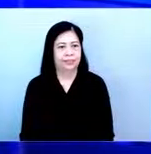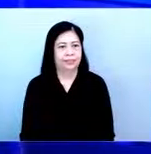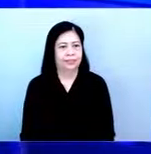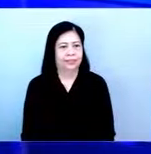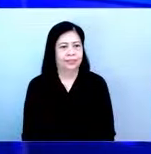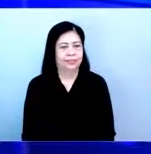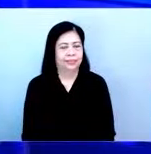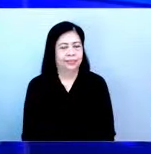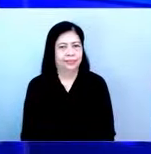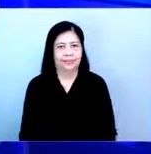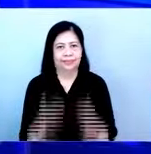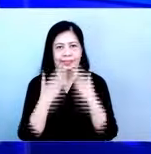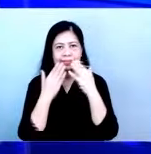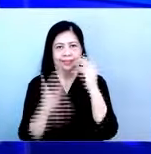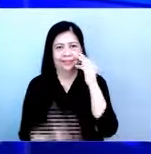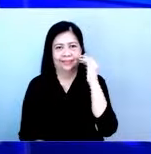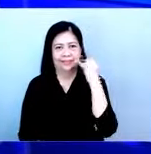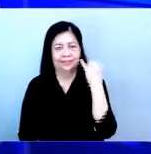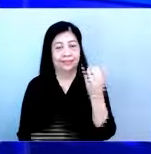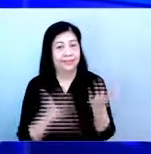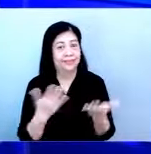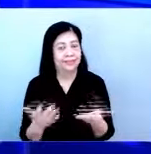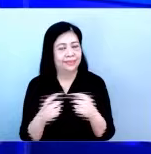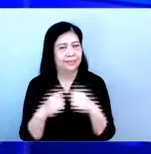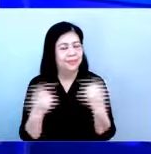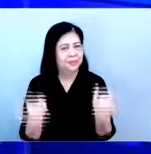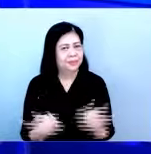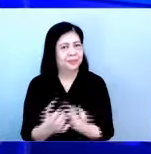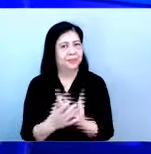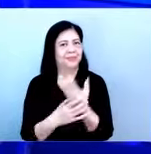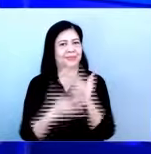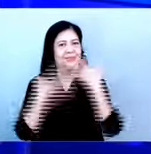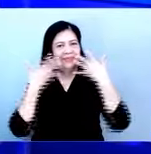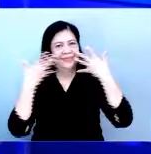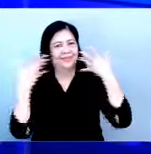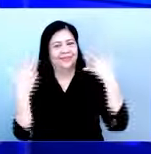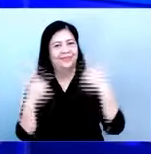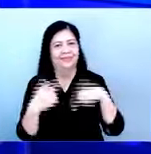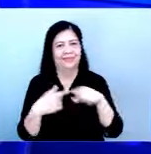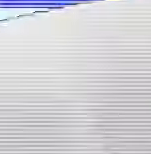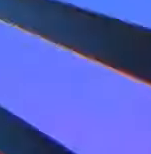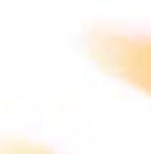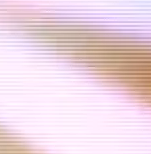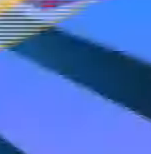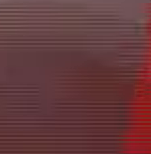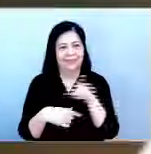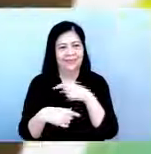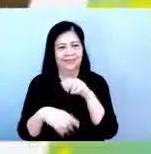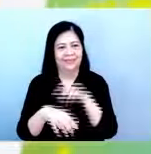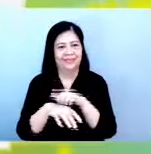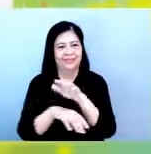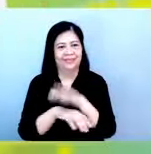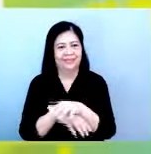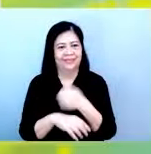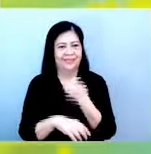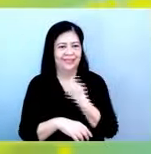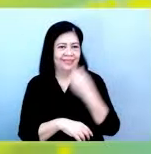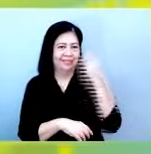5. Thank you, MJ. Ngayon naman po, namumukadkad na rin ang mga ngiti ng ating mga kapatid sa kanilang mga pinadalang selfie.